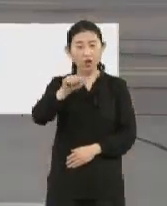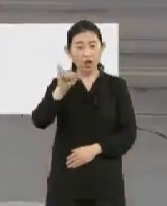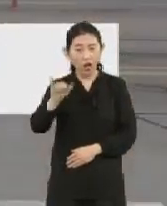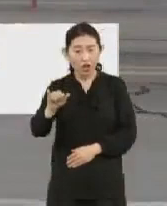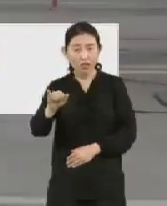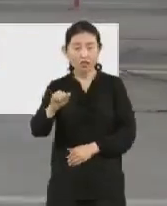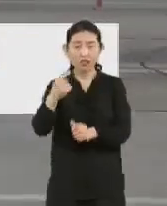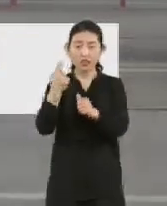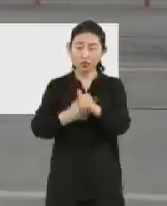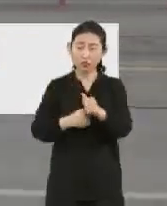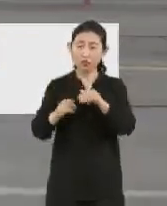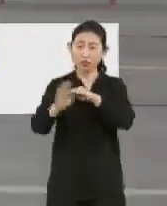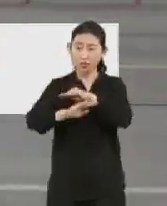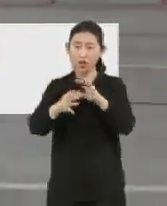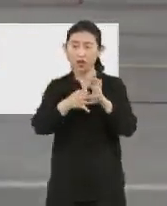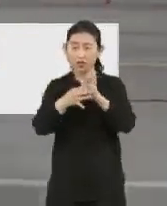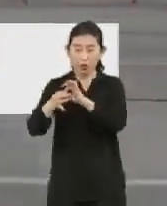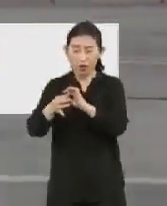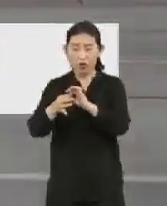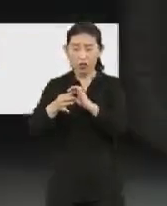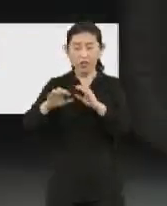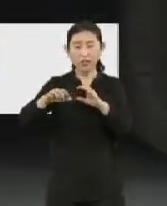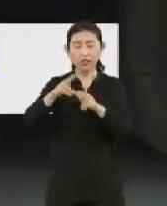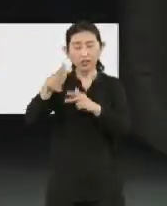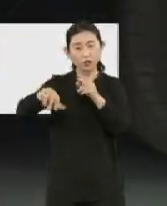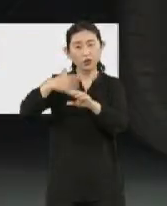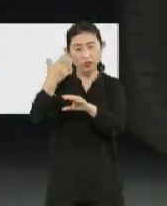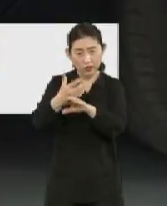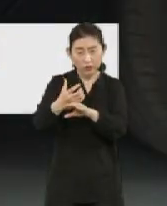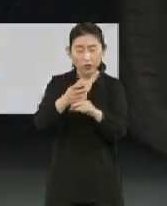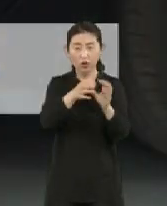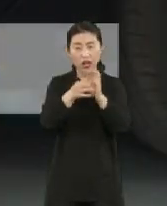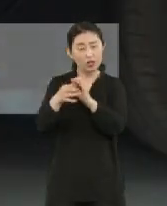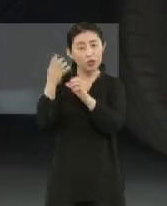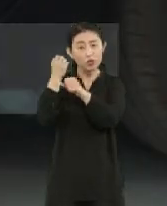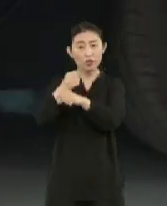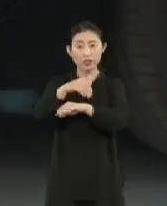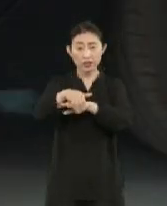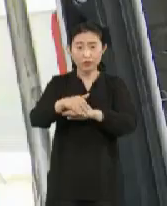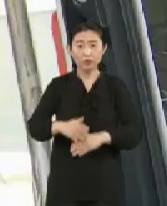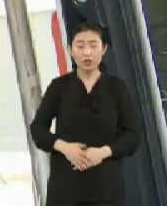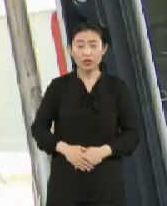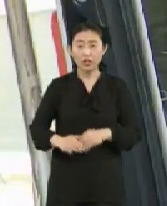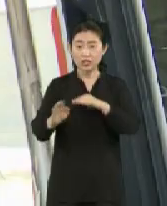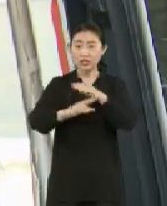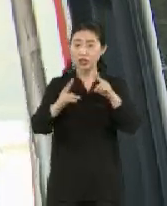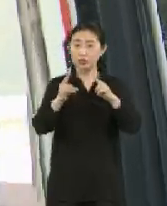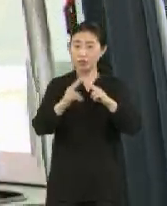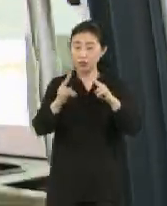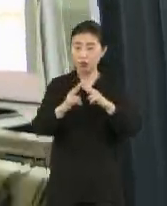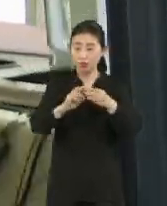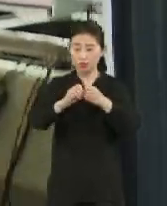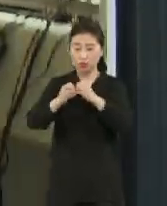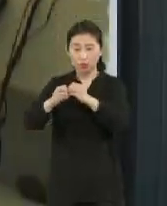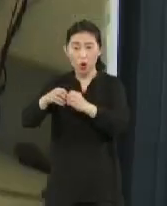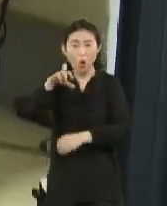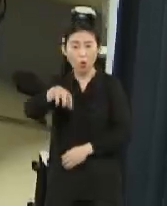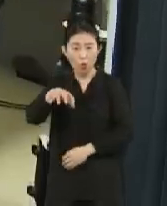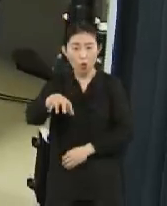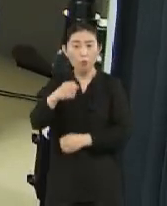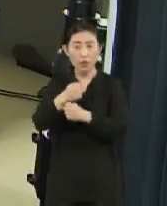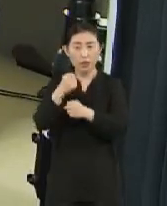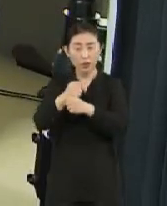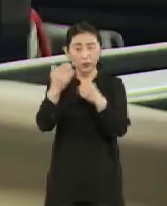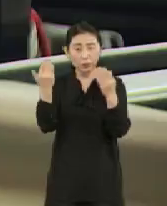개발과 신뢰성 연구, 산업 혁신 기반 구축에 나설 예정입니다. 충남은 차량 부품 산업체가 밀집해